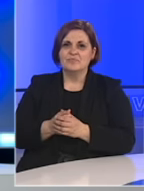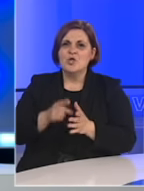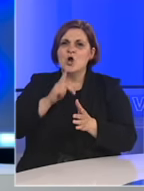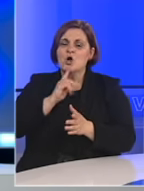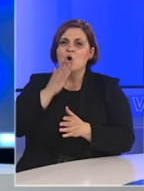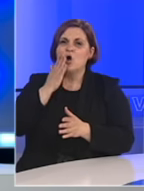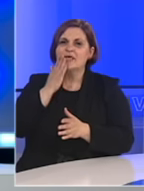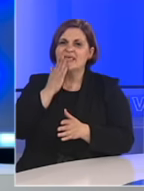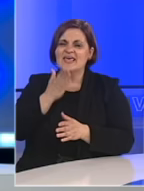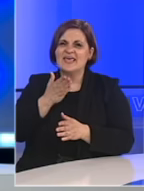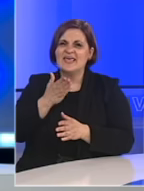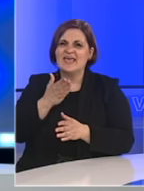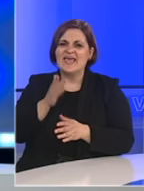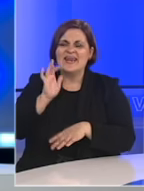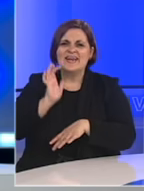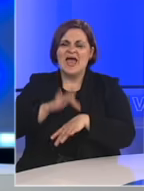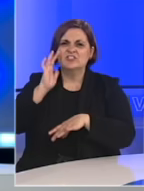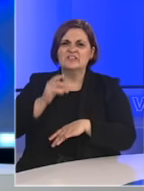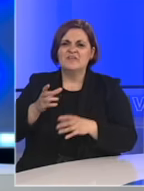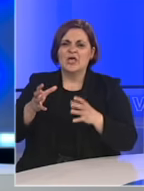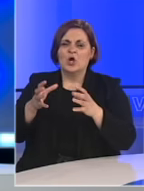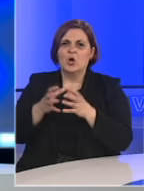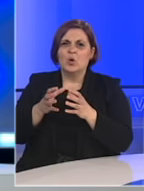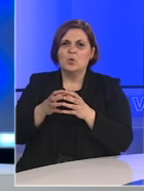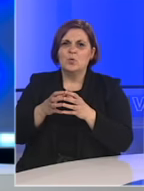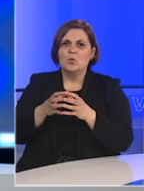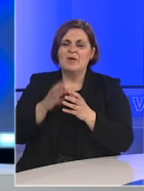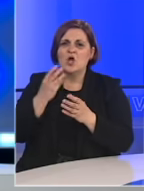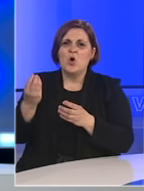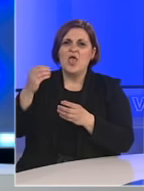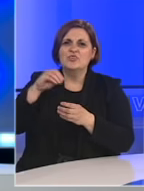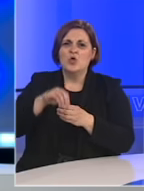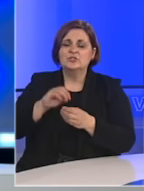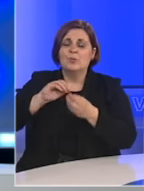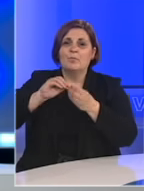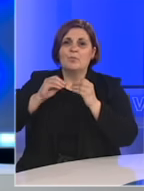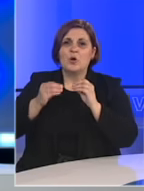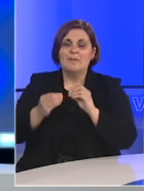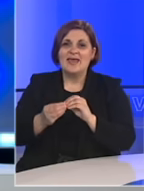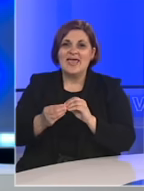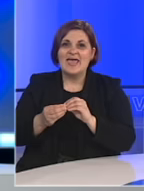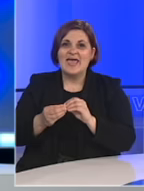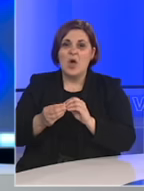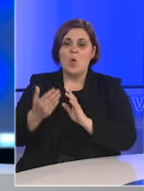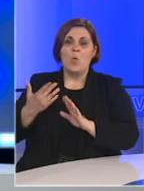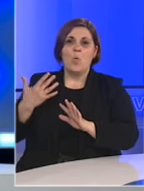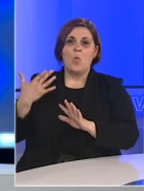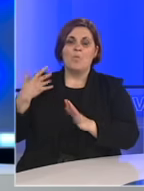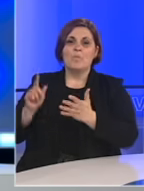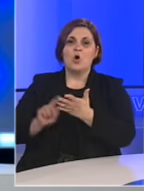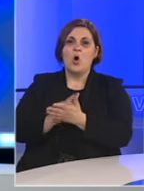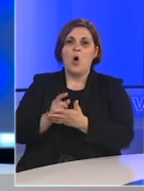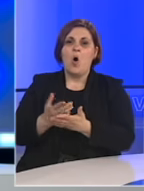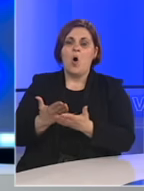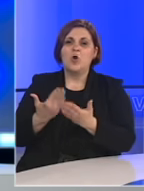Koje su to najranjivije kategorije bile dodatno izložene problemima u proteklom periodu